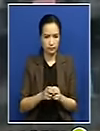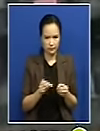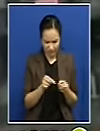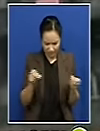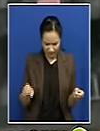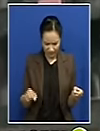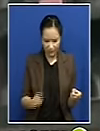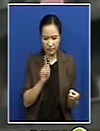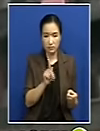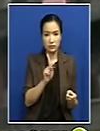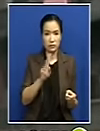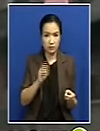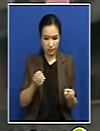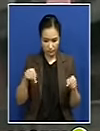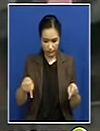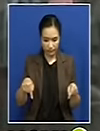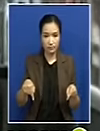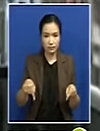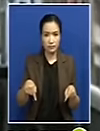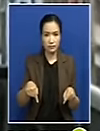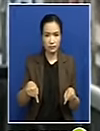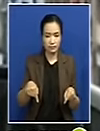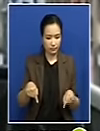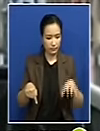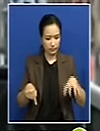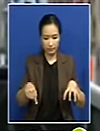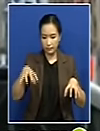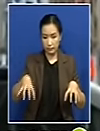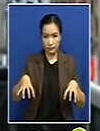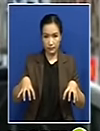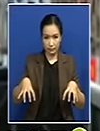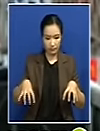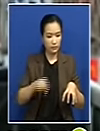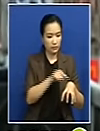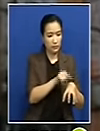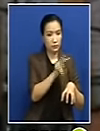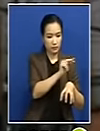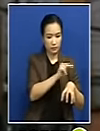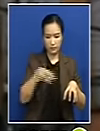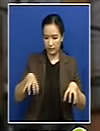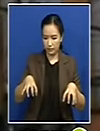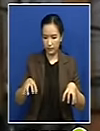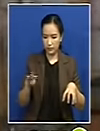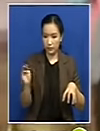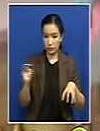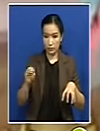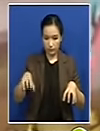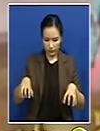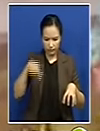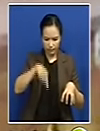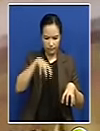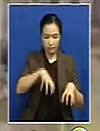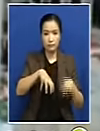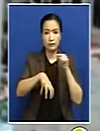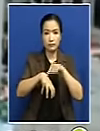ตรที่เป็นจุดเชื่อมต่อระหว่างสถานีบางซื่อเชื่อมต่อกับรถไฟฟ้าสายสีม่วงนี่แหละครับเราก็จะได้ยินสถานีเตาปู